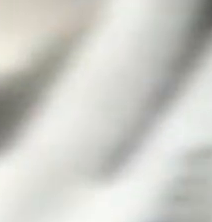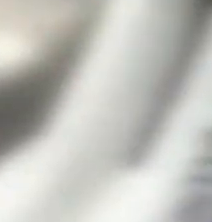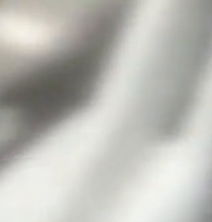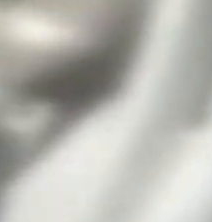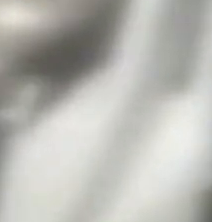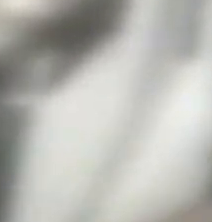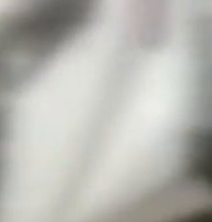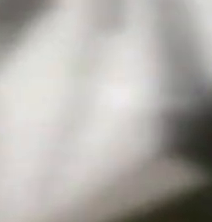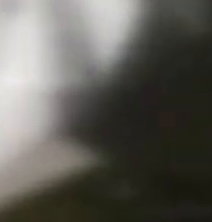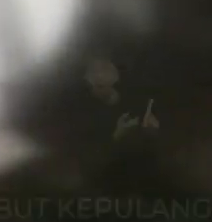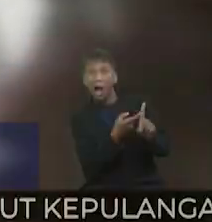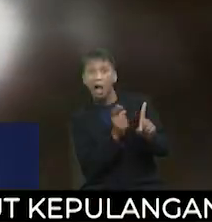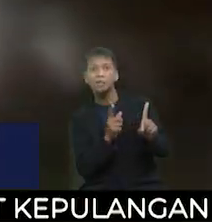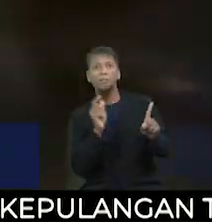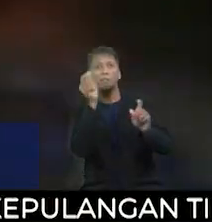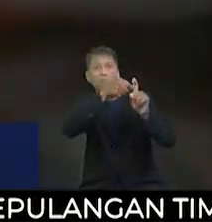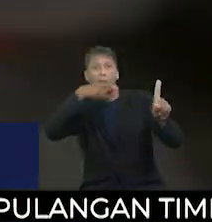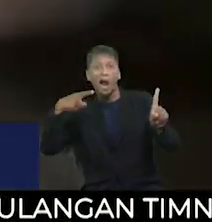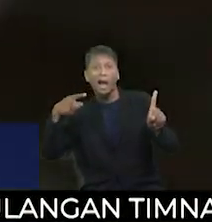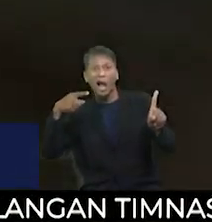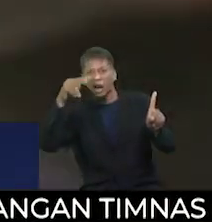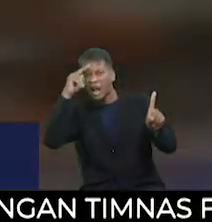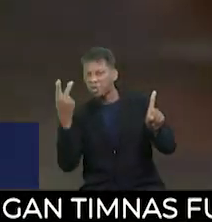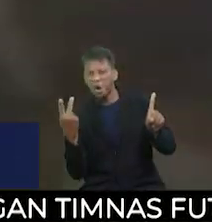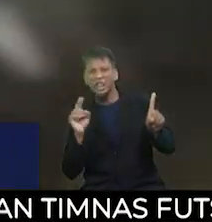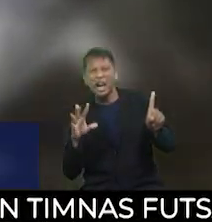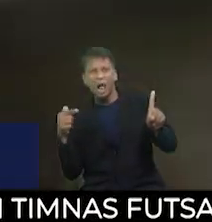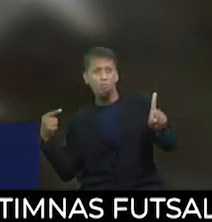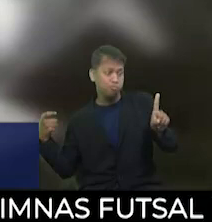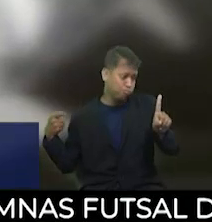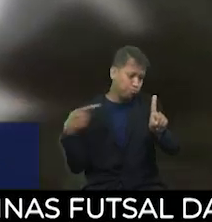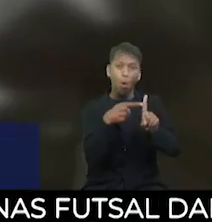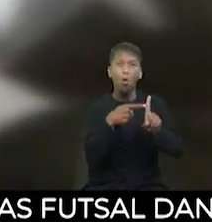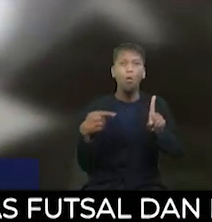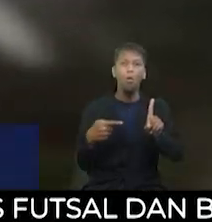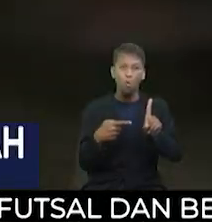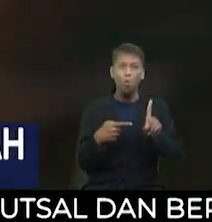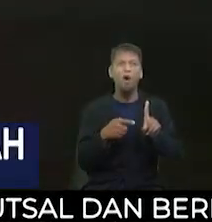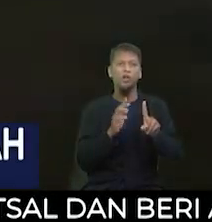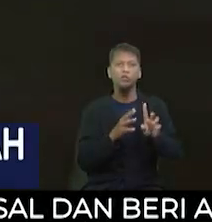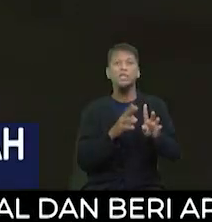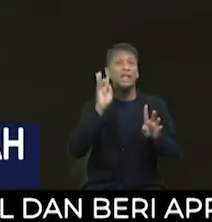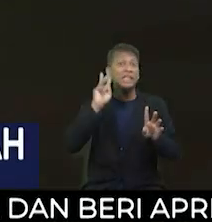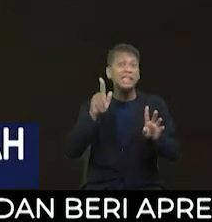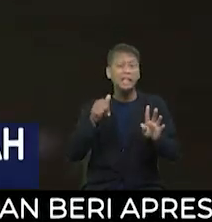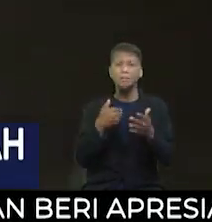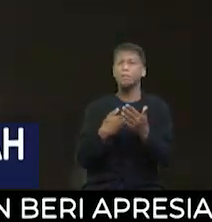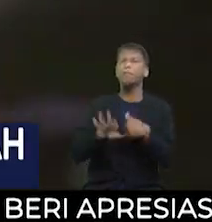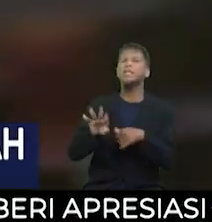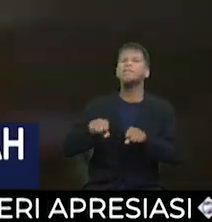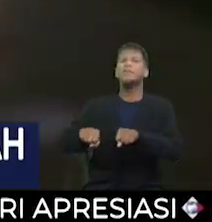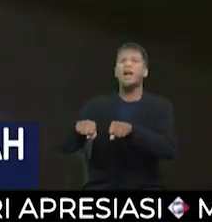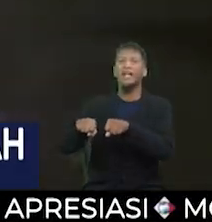setelah diserang anak panah oleh dua pria tak dikenal. Kejadian ini terjadi saat korban dan istri pergi ke minimarket tidak jauh dari